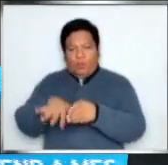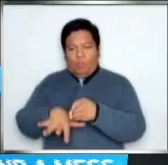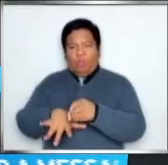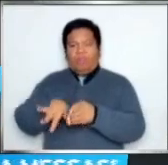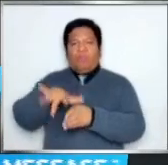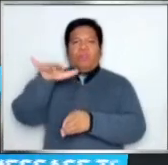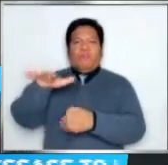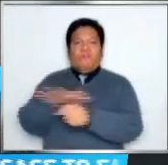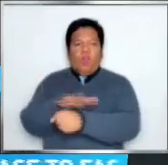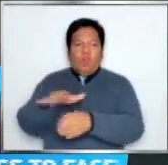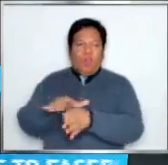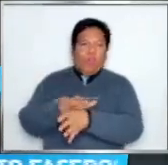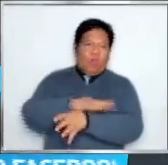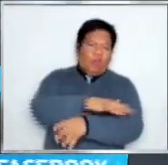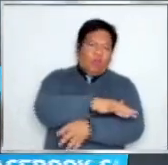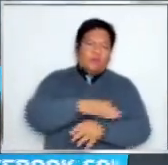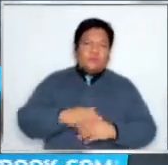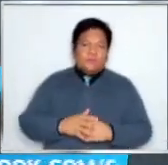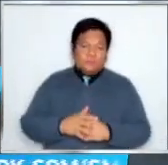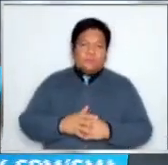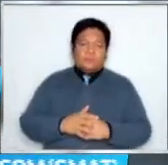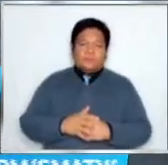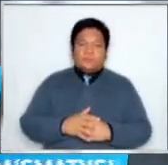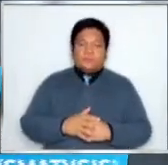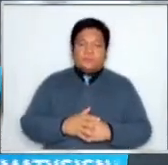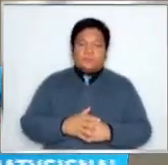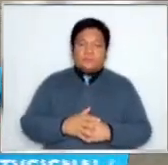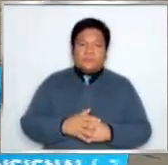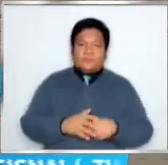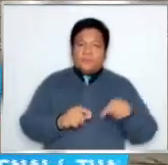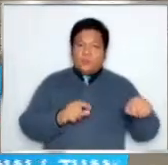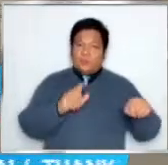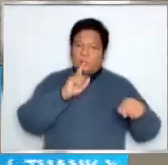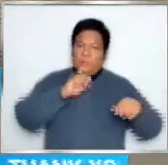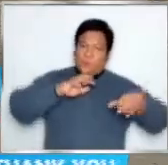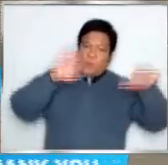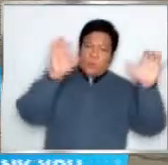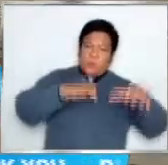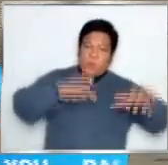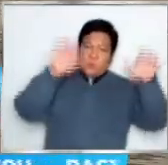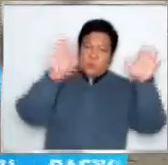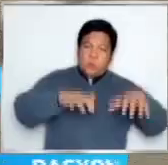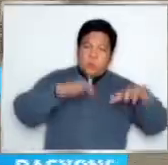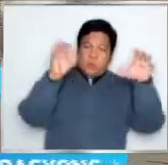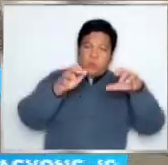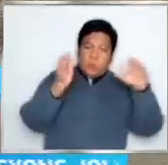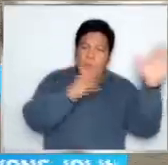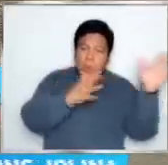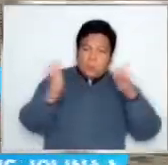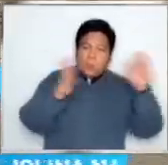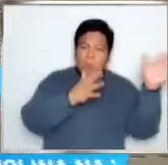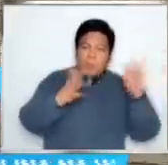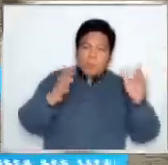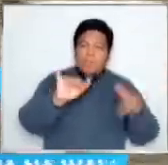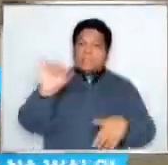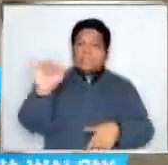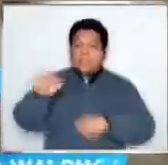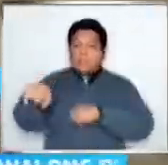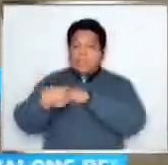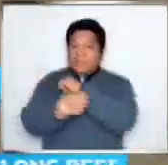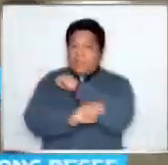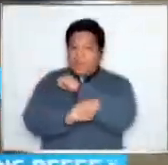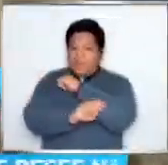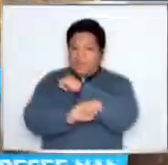Ramdam sa bayan ng Kapuokan ang malakas na ulan at hangin. Ganyan din sa Tacloban na nagdulot pa ng